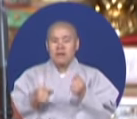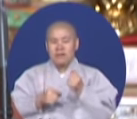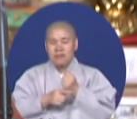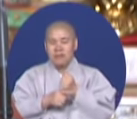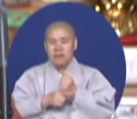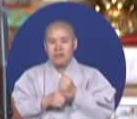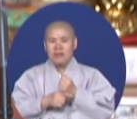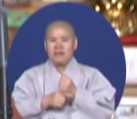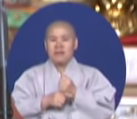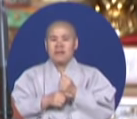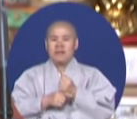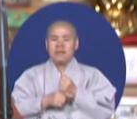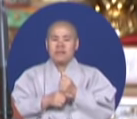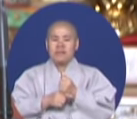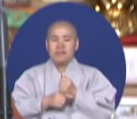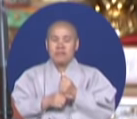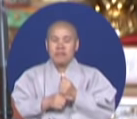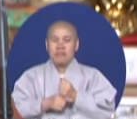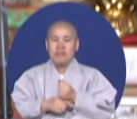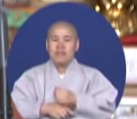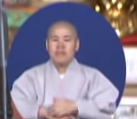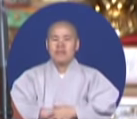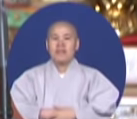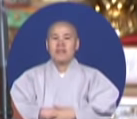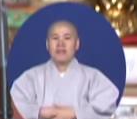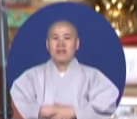돼요. 그런 뜻이에요.